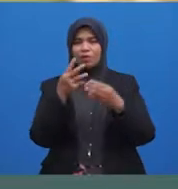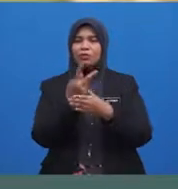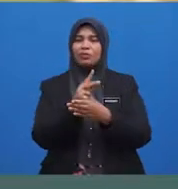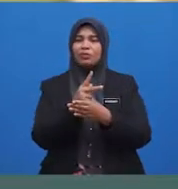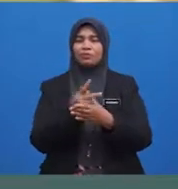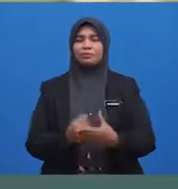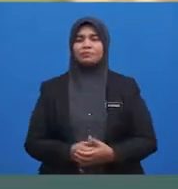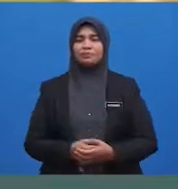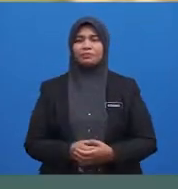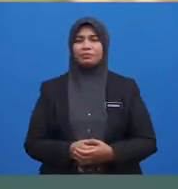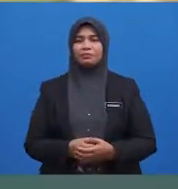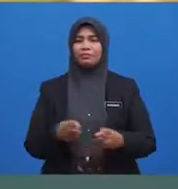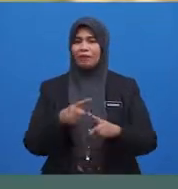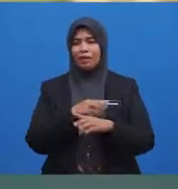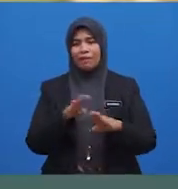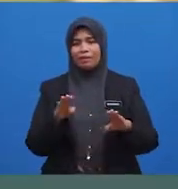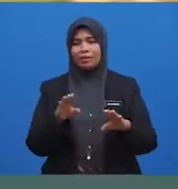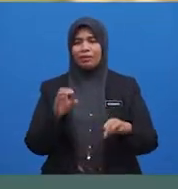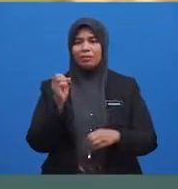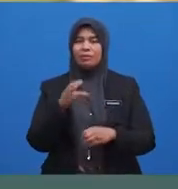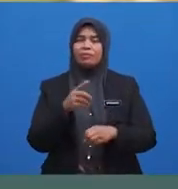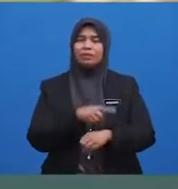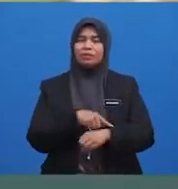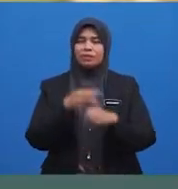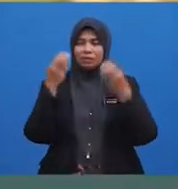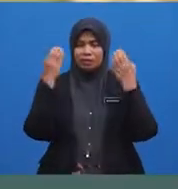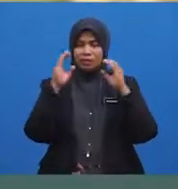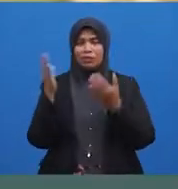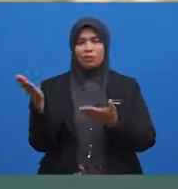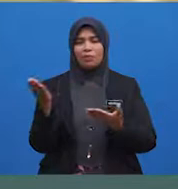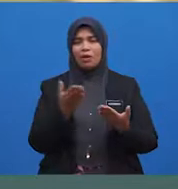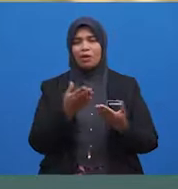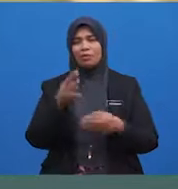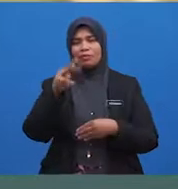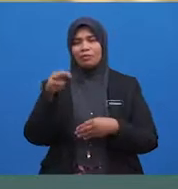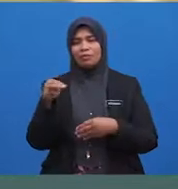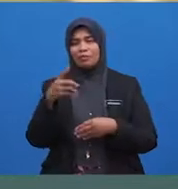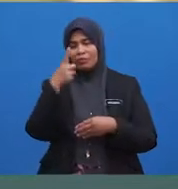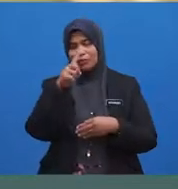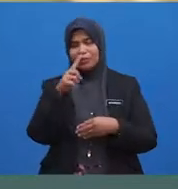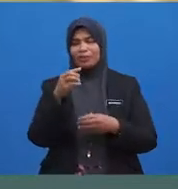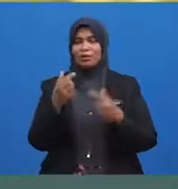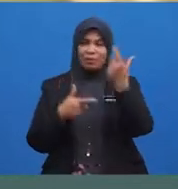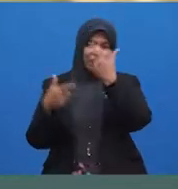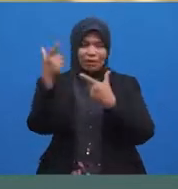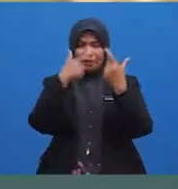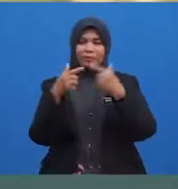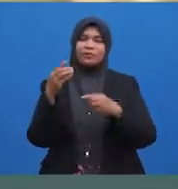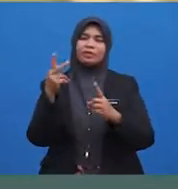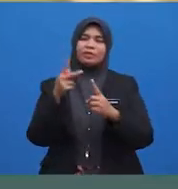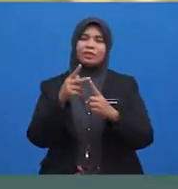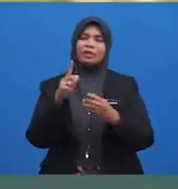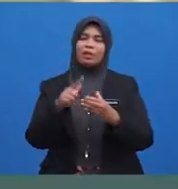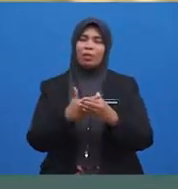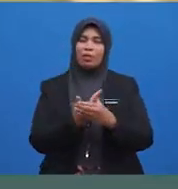Tanpa melengahkan masa, jom cikgu bawa murid-murid melancong secara maya ke lombong biji timah